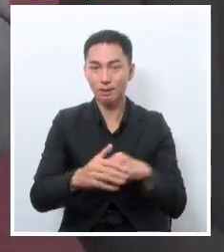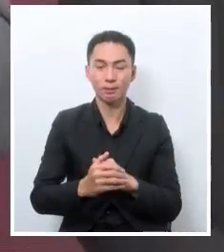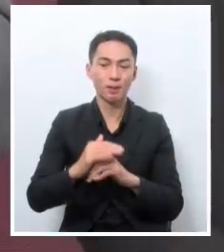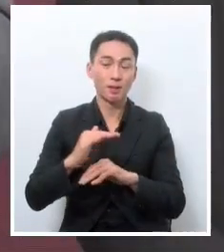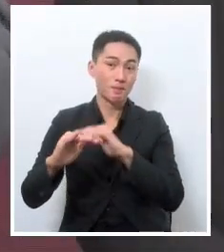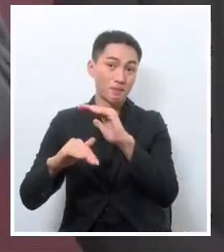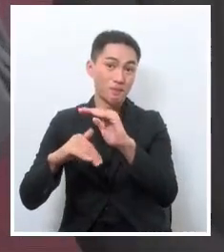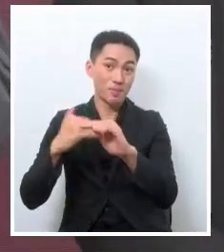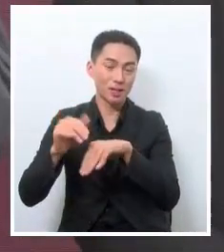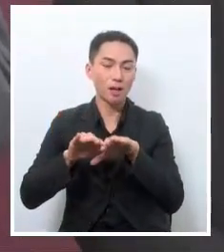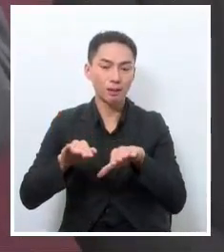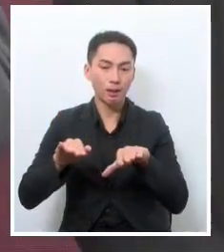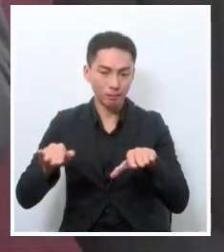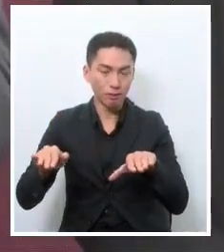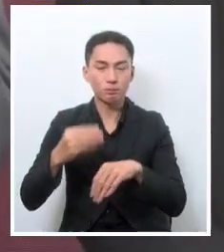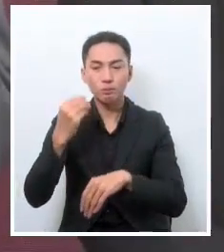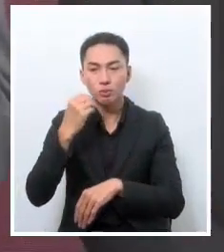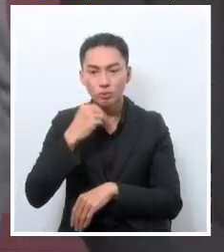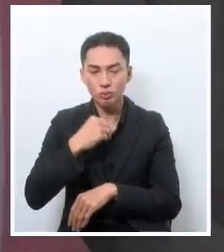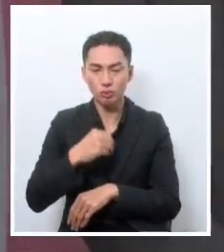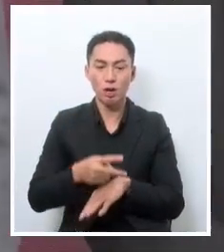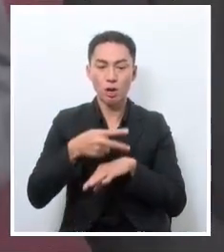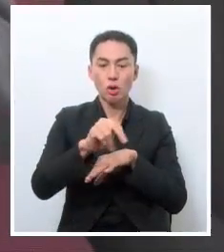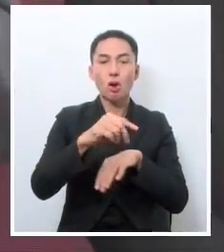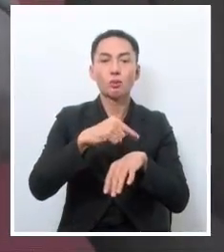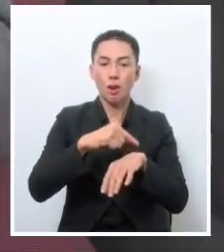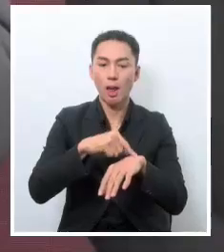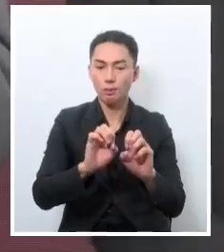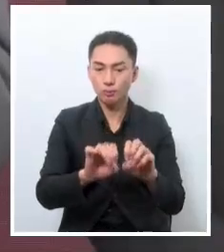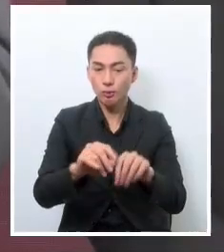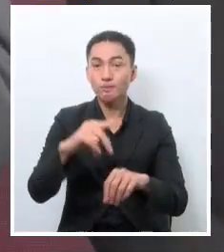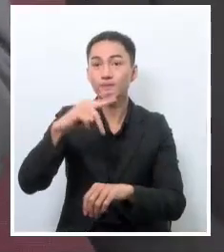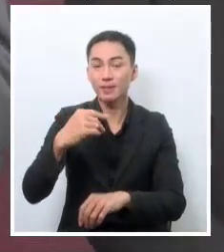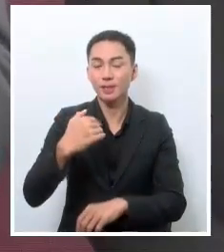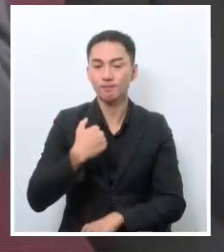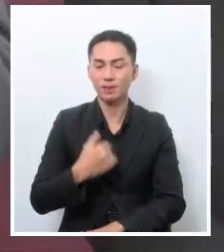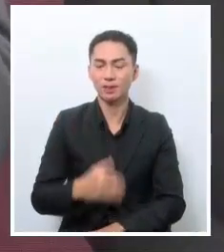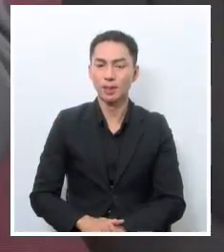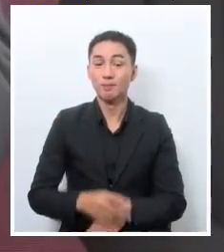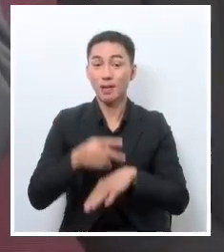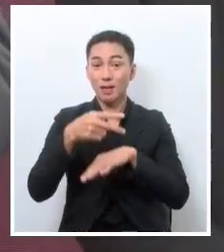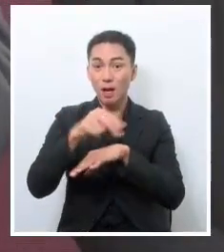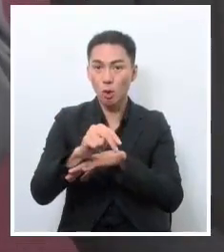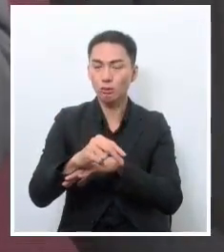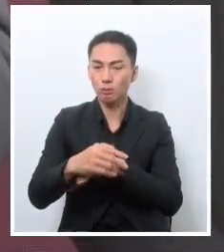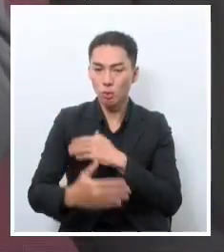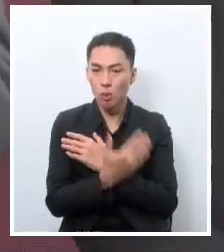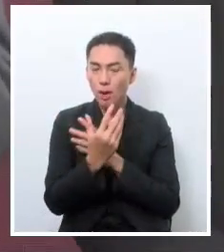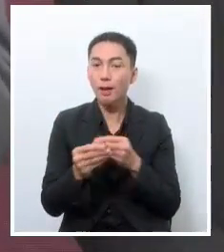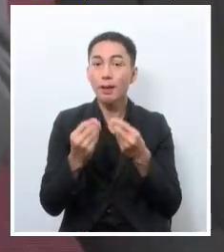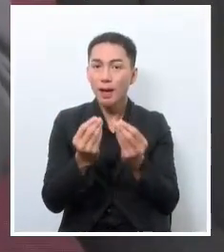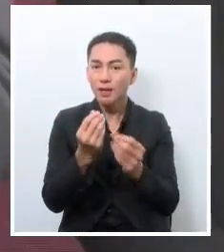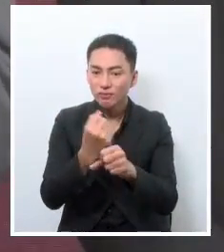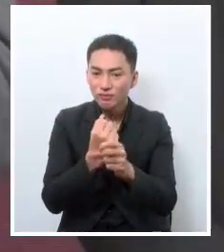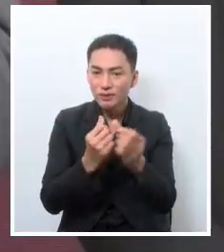ตั้งในช่วงของการเรียนการสอนแล้วก็นอกเวลาเรียนด้วยนะครับแล้วก็มีเวทีให้เด็กได้แข่งขันได้ออกแสดงนะครับเพื่อเพิ่มพู